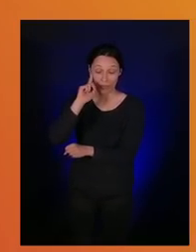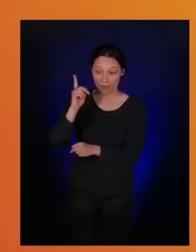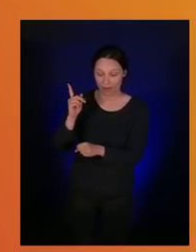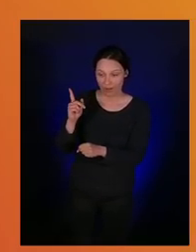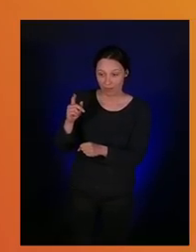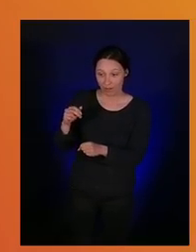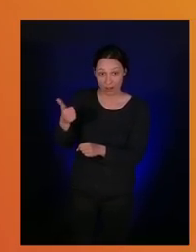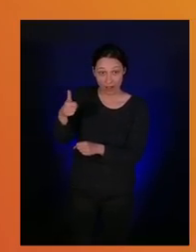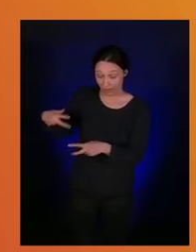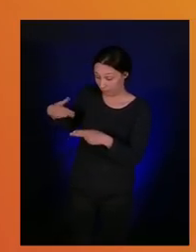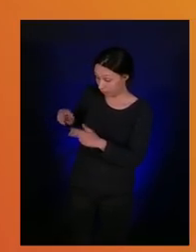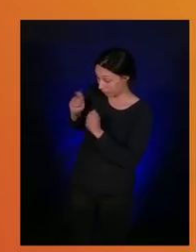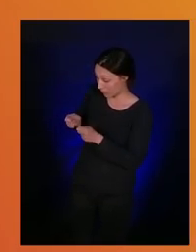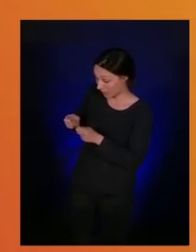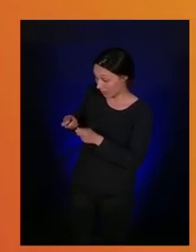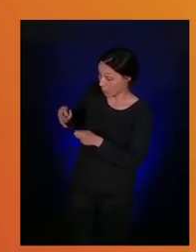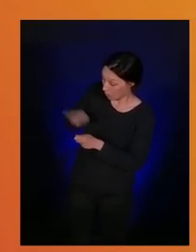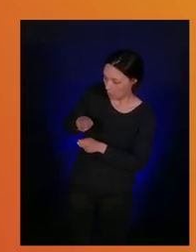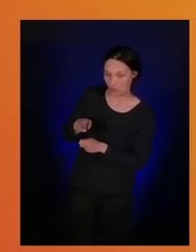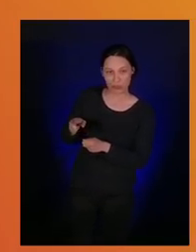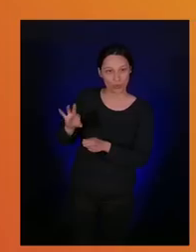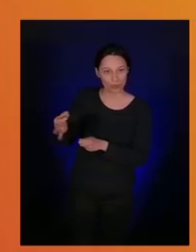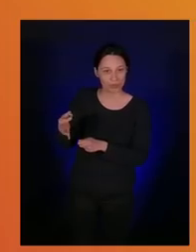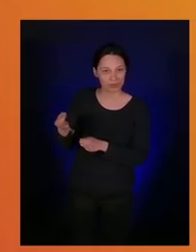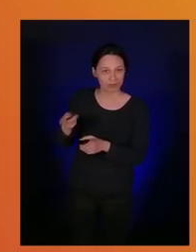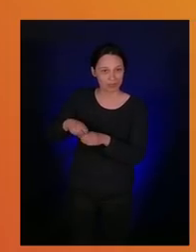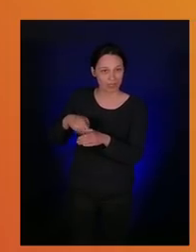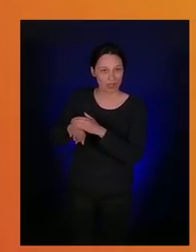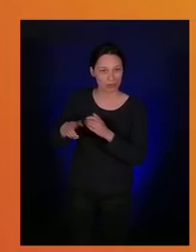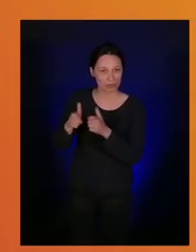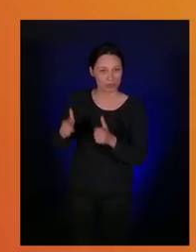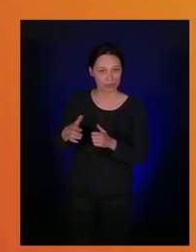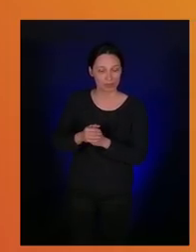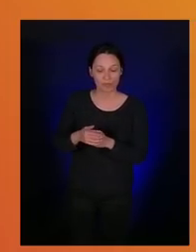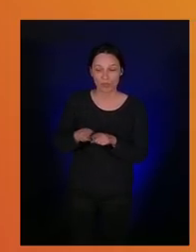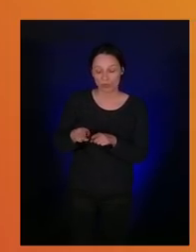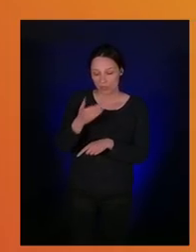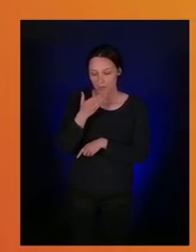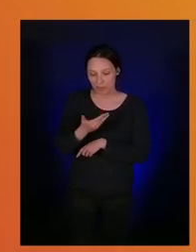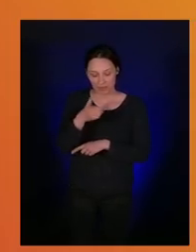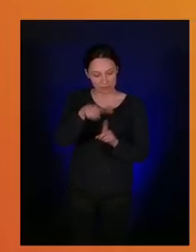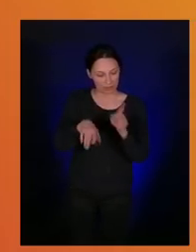un seul mandat. Je tiens à excuser l'absence de mon secrétaire général Laurent Daillaud, qui n'a pu être